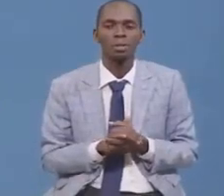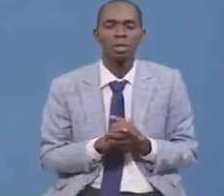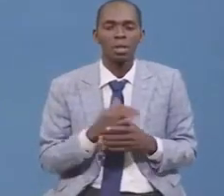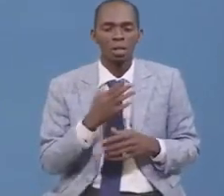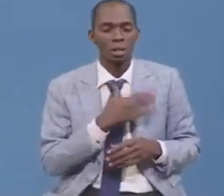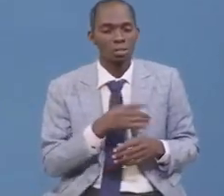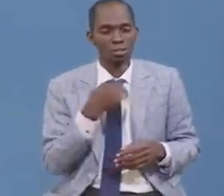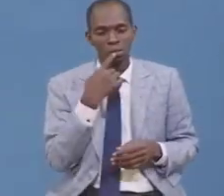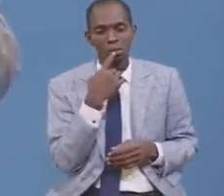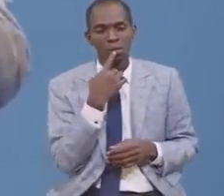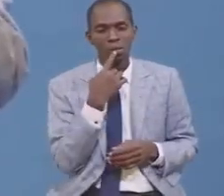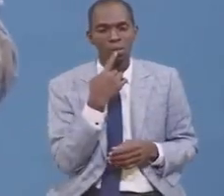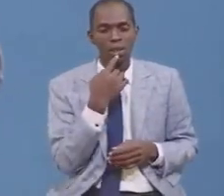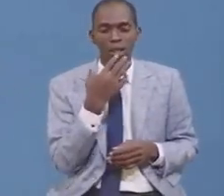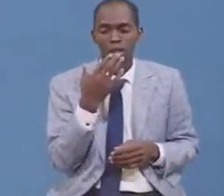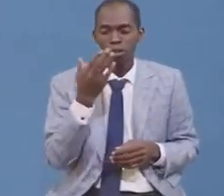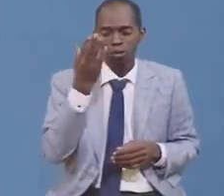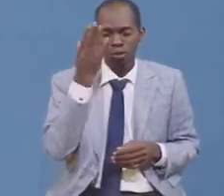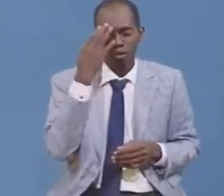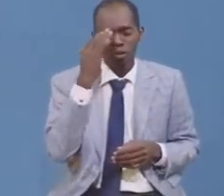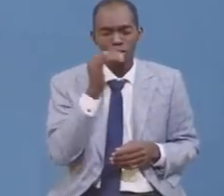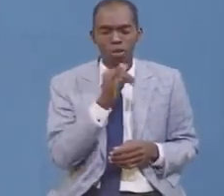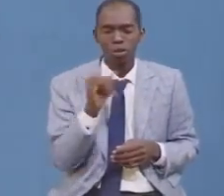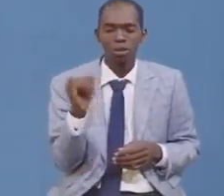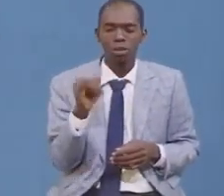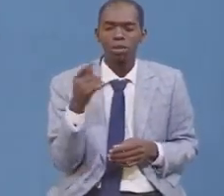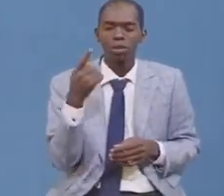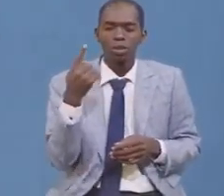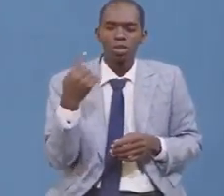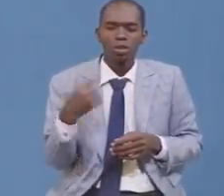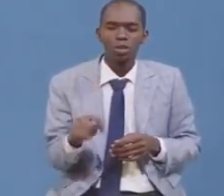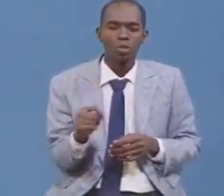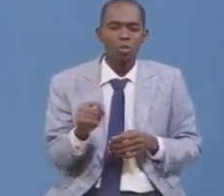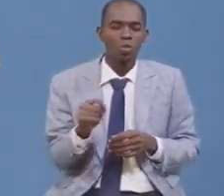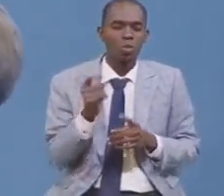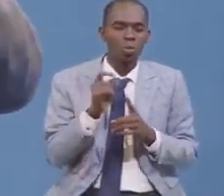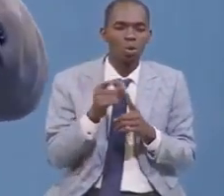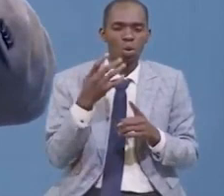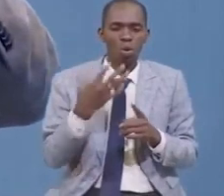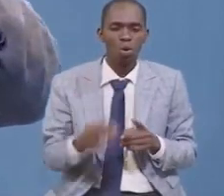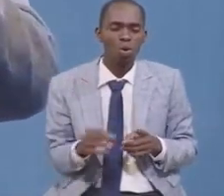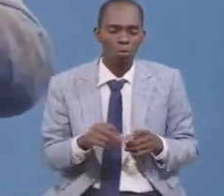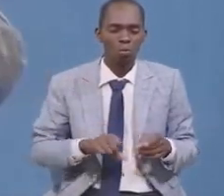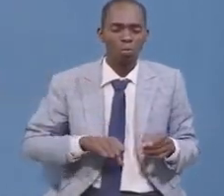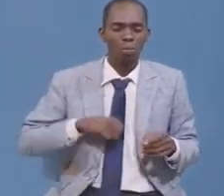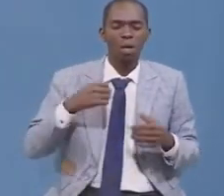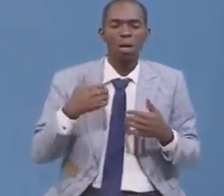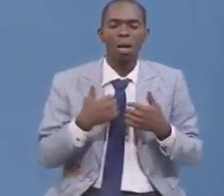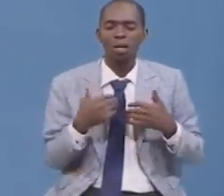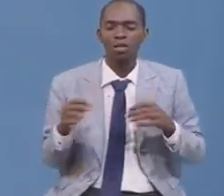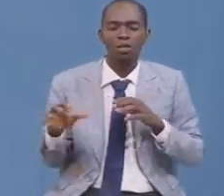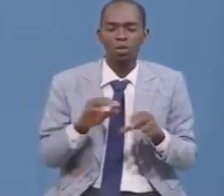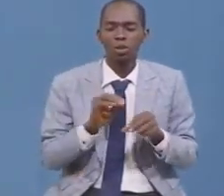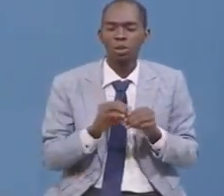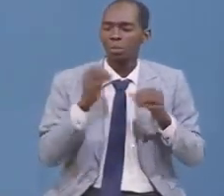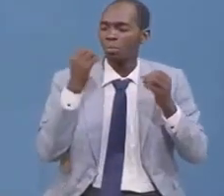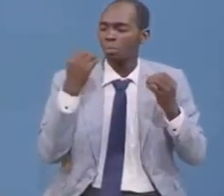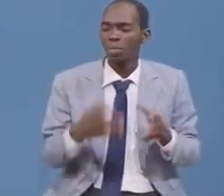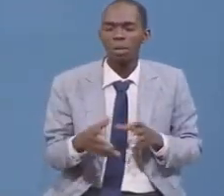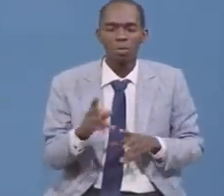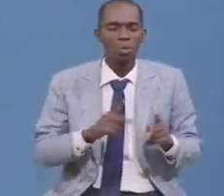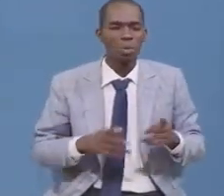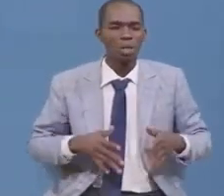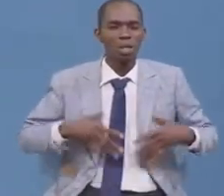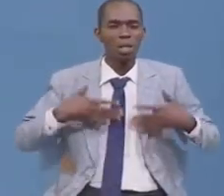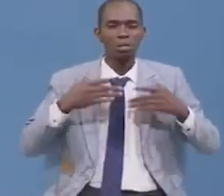says, knowing what the words of pride has done in many lives, in many generations, talk